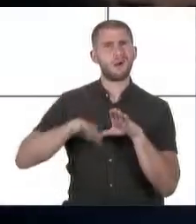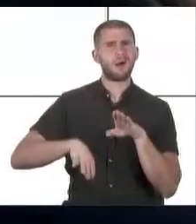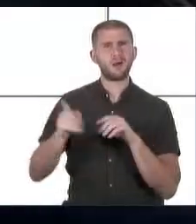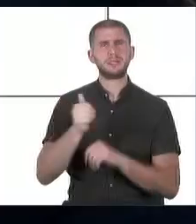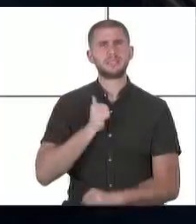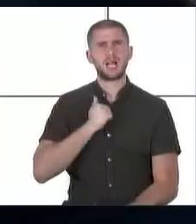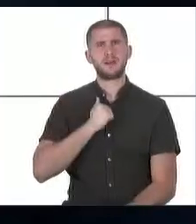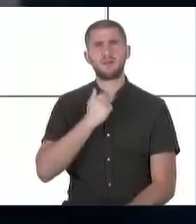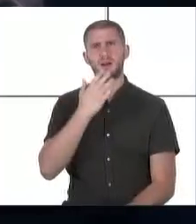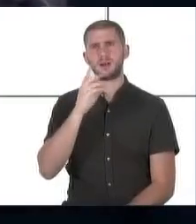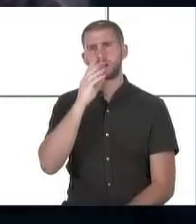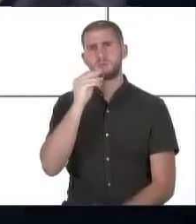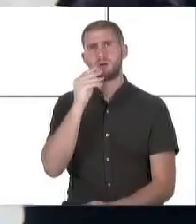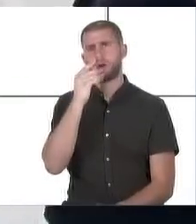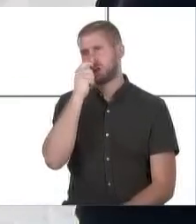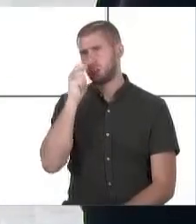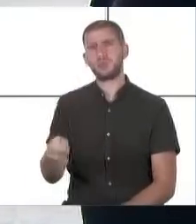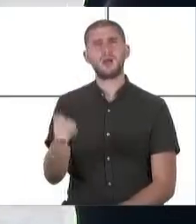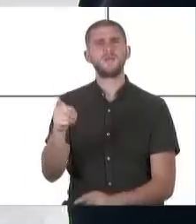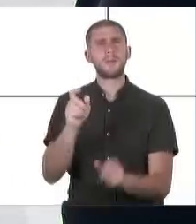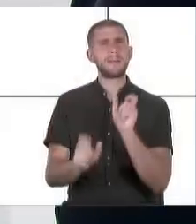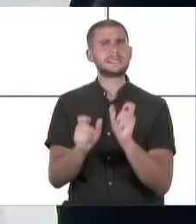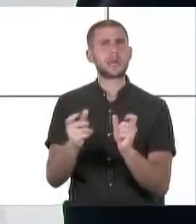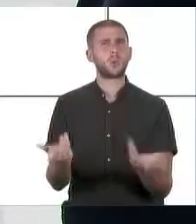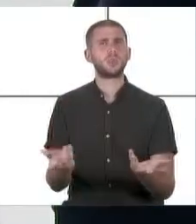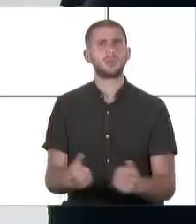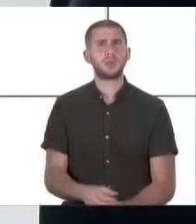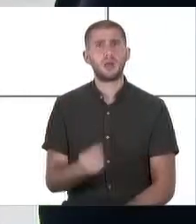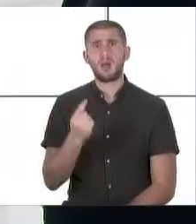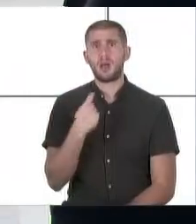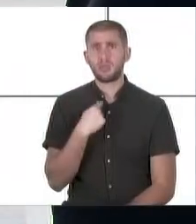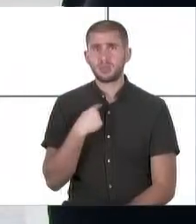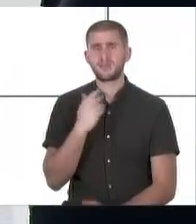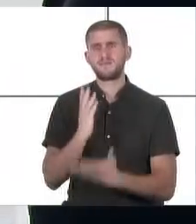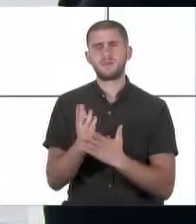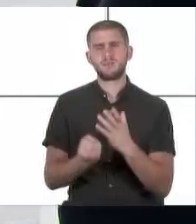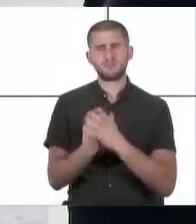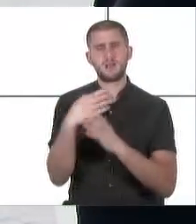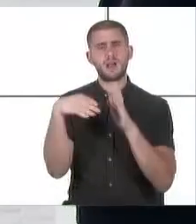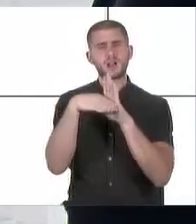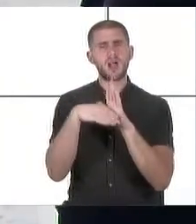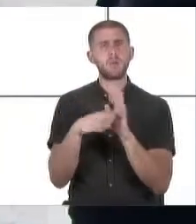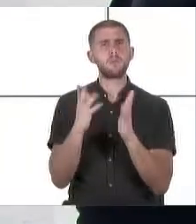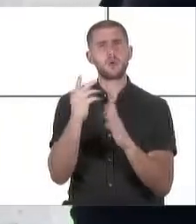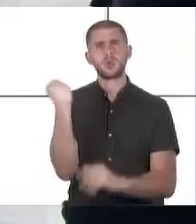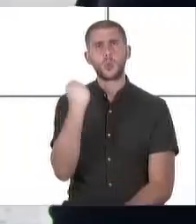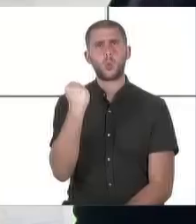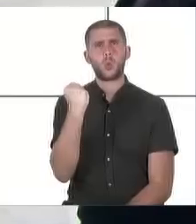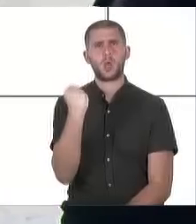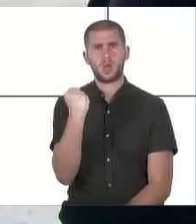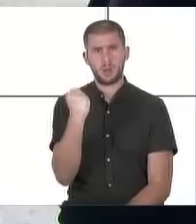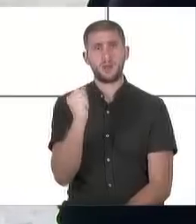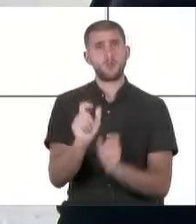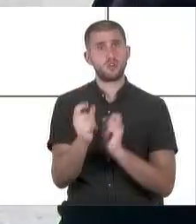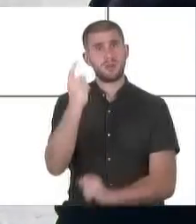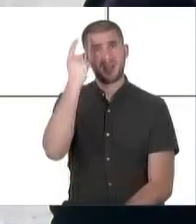בצבא, באזרחות, על כל הדברים האלה? אני הנהגתי כללים מאוד מאוד נוקשים,